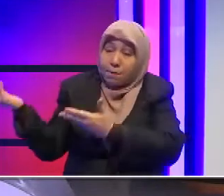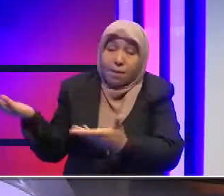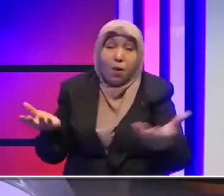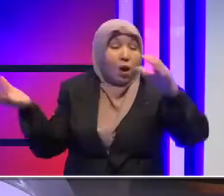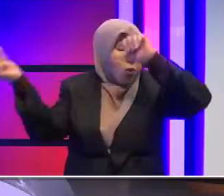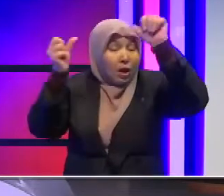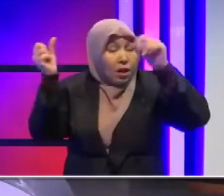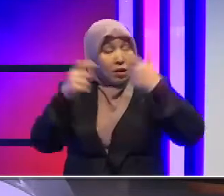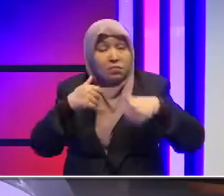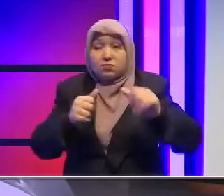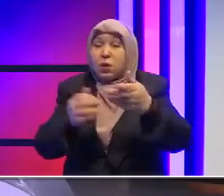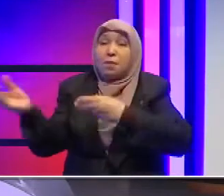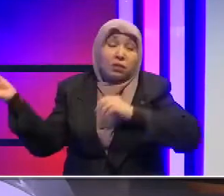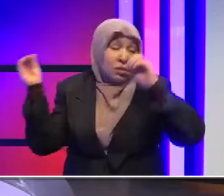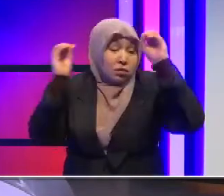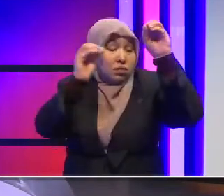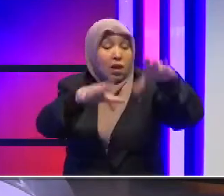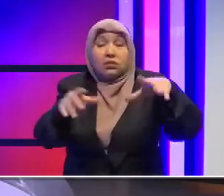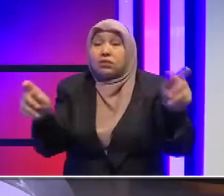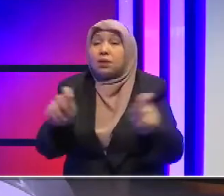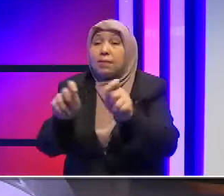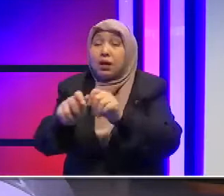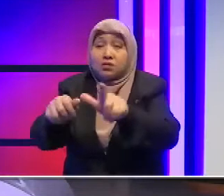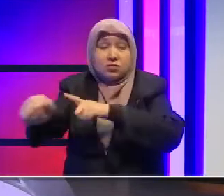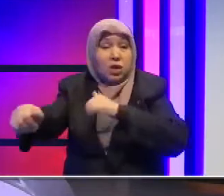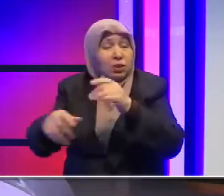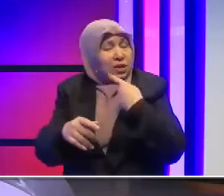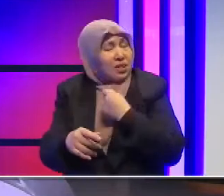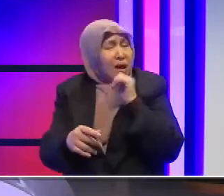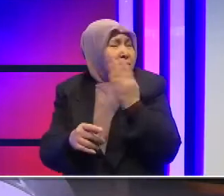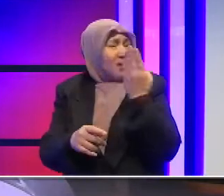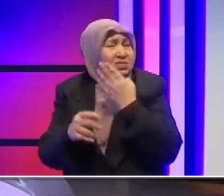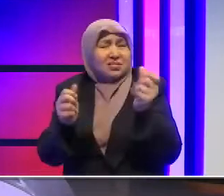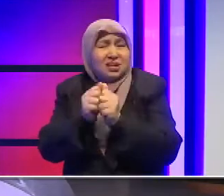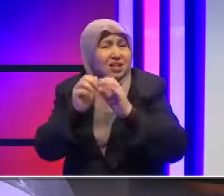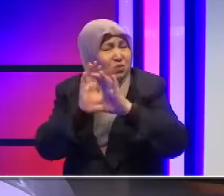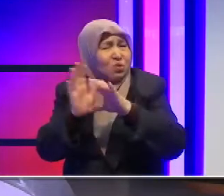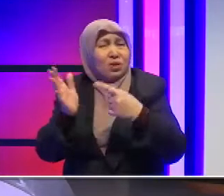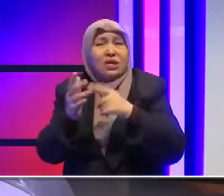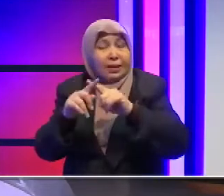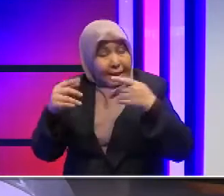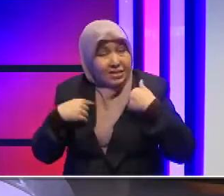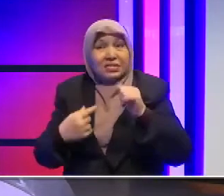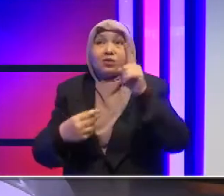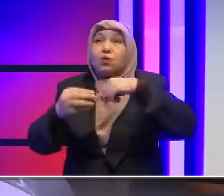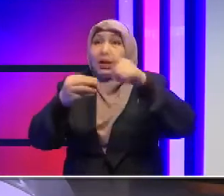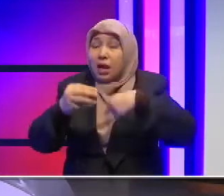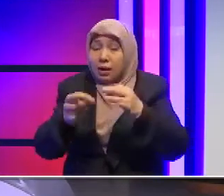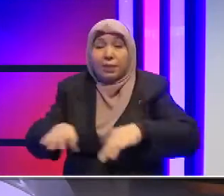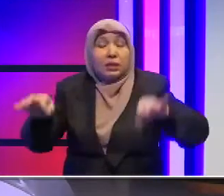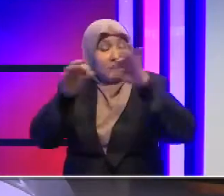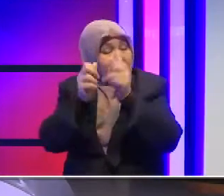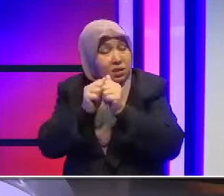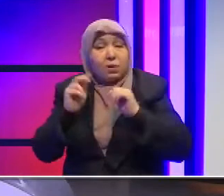kita taklah berapa biasa sangat dengan perumpamaan ini, ya, tetapi ada satu perkara penting. Kita bersama Ustaz